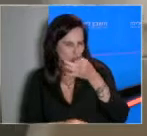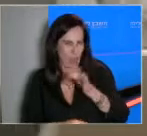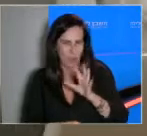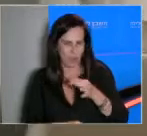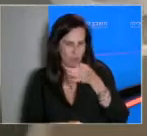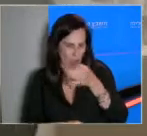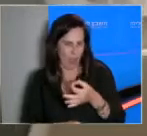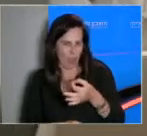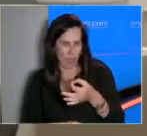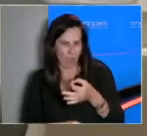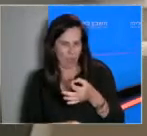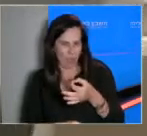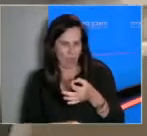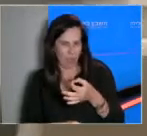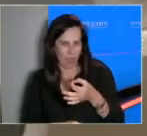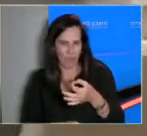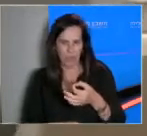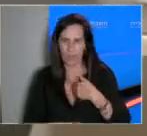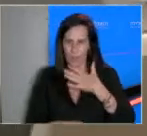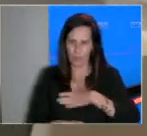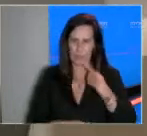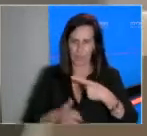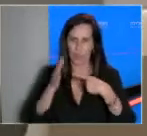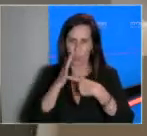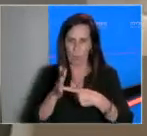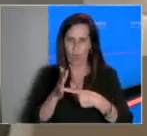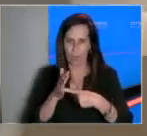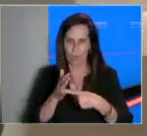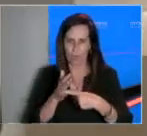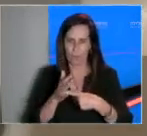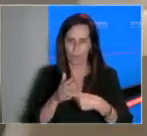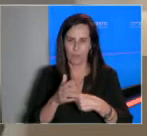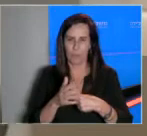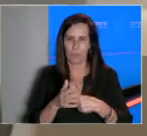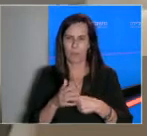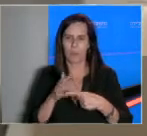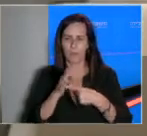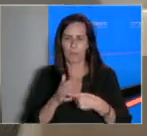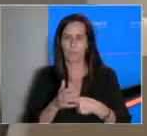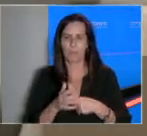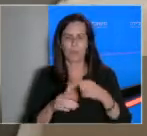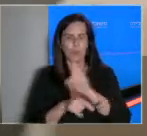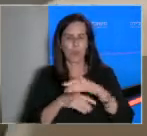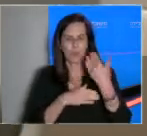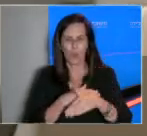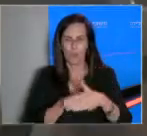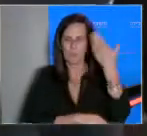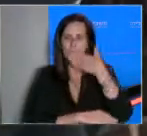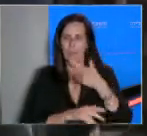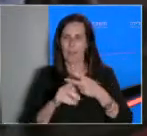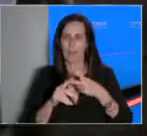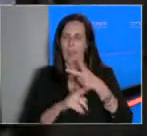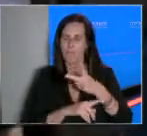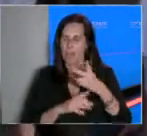אם אני מסתכל... בבקשה. אני רוצה לתת לך דוגמה מההקשר שלי, בסדר? כן. לאחרונה מדינת ישראל עברה